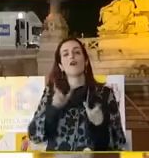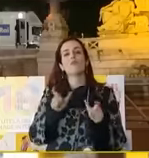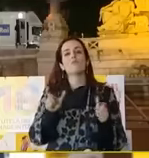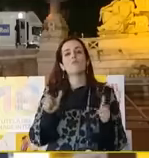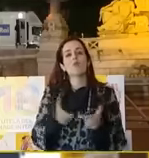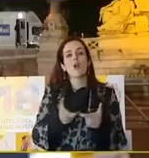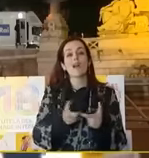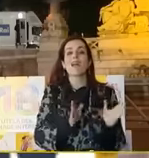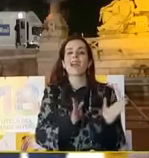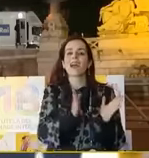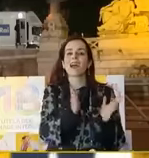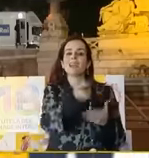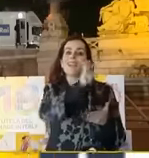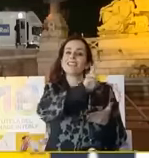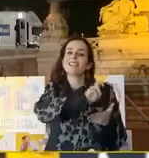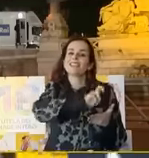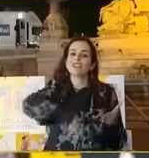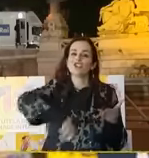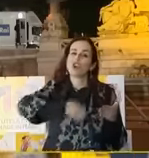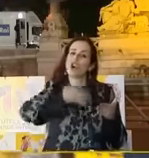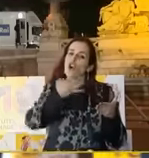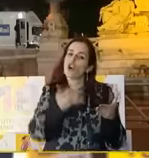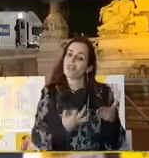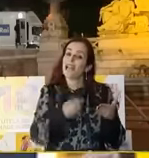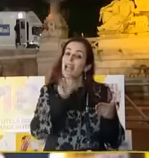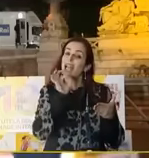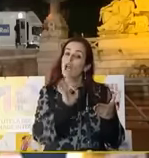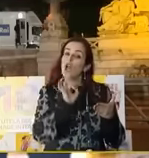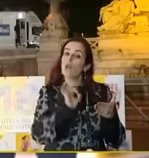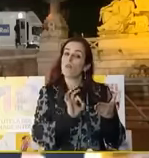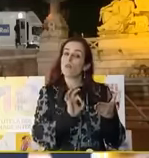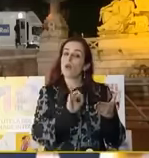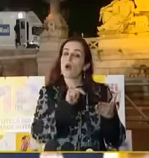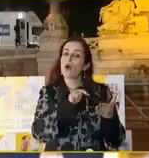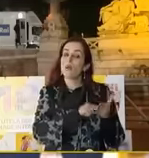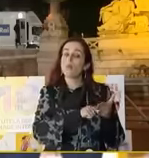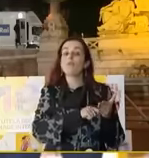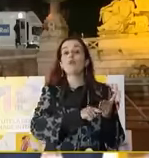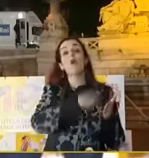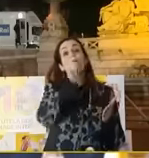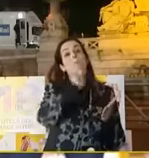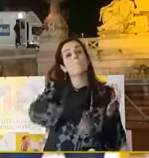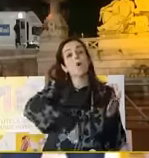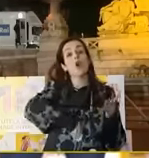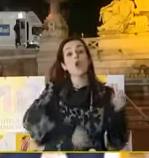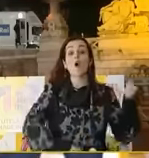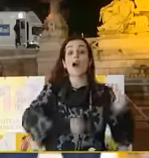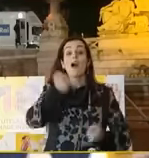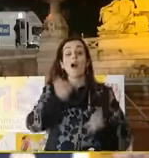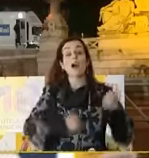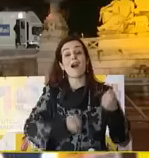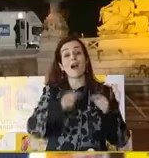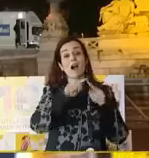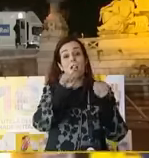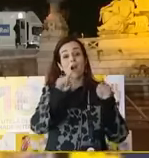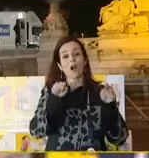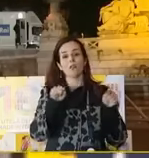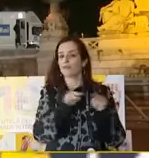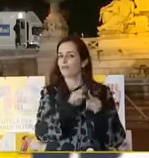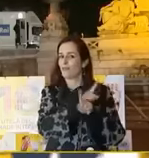cartelle esattoriali relative alle tasse regionali come il bollo auto, perché andremo a